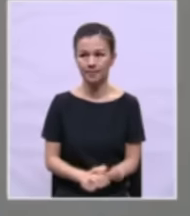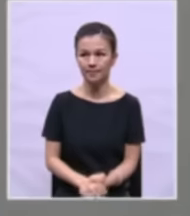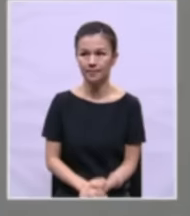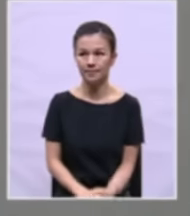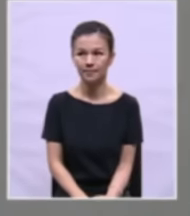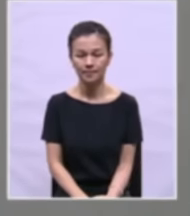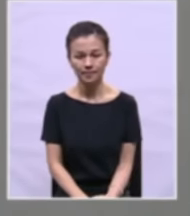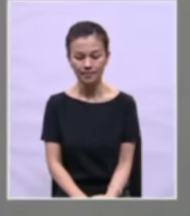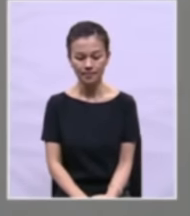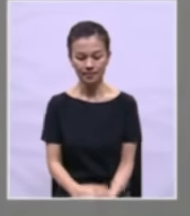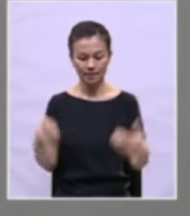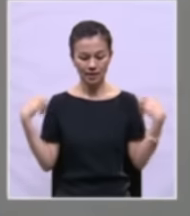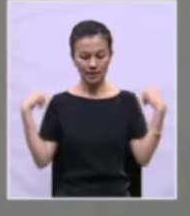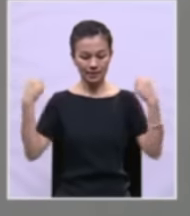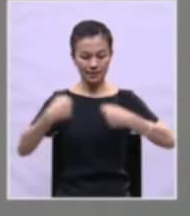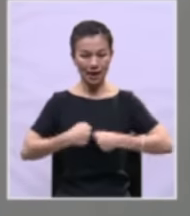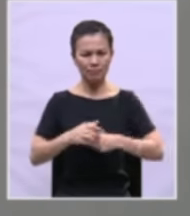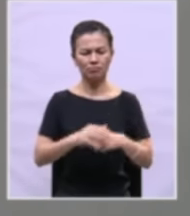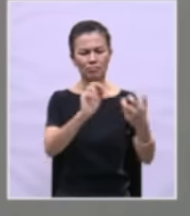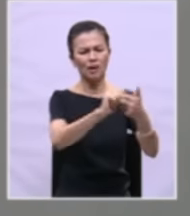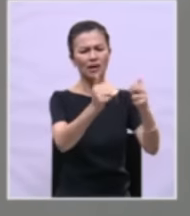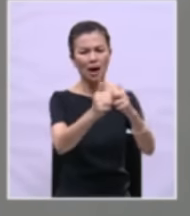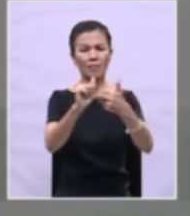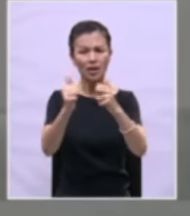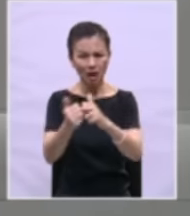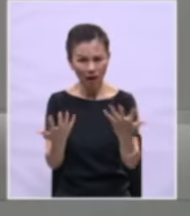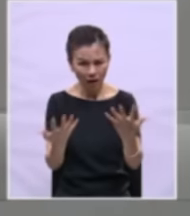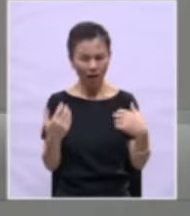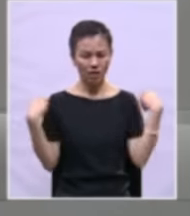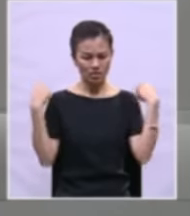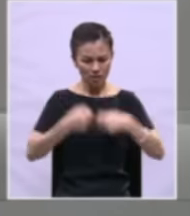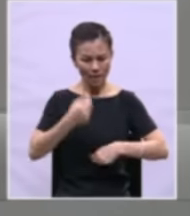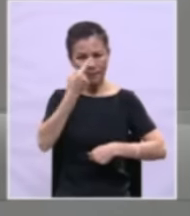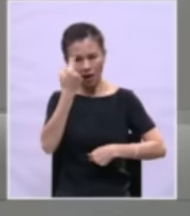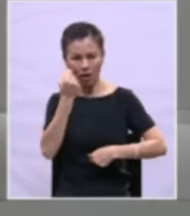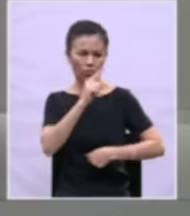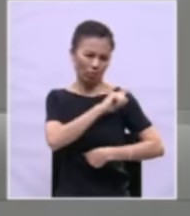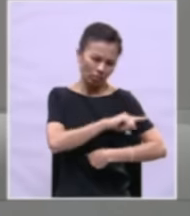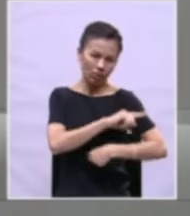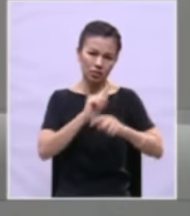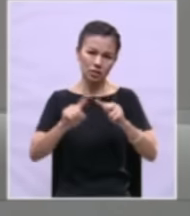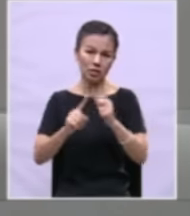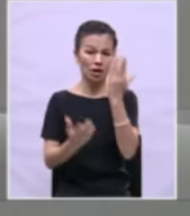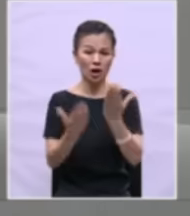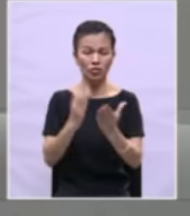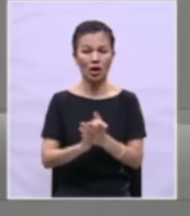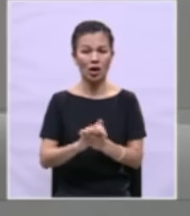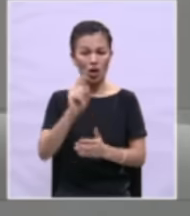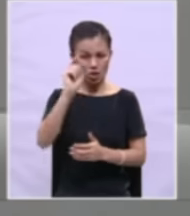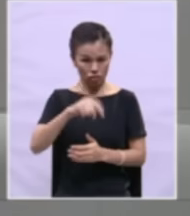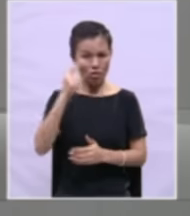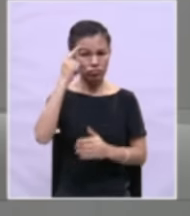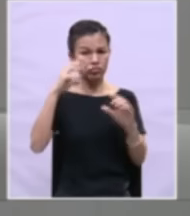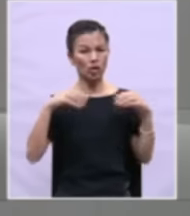เรื่องเสื้อดำเรื่องต่างผมก็เห็นมีปัญหาหมดอะเสื้อดำเสื้อขาวเสื้อต่างๆผมก็บอกอ่ะก็บางคนต้องเห็นใจนะคนที่ราย